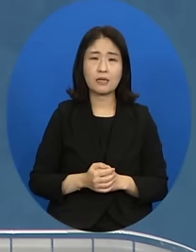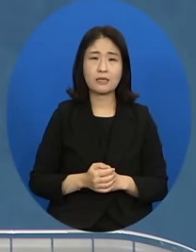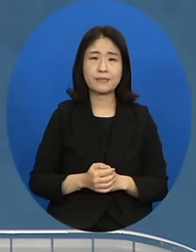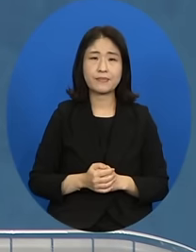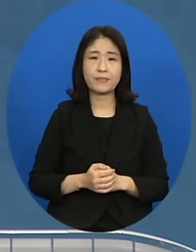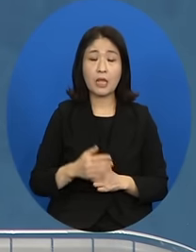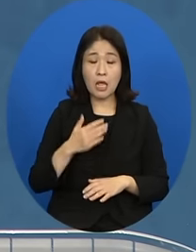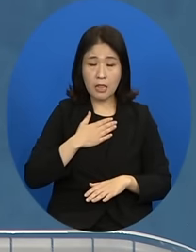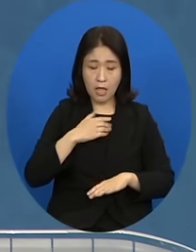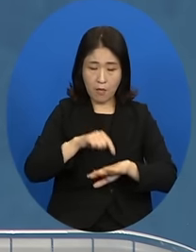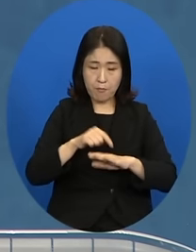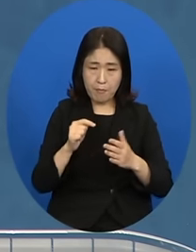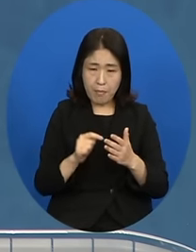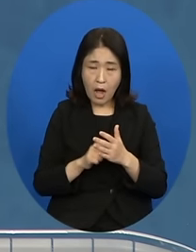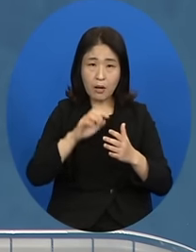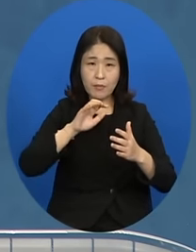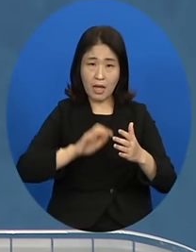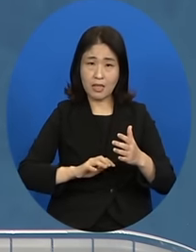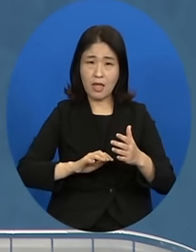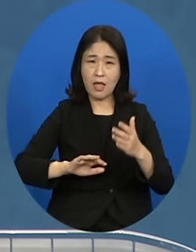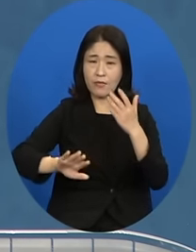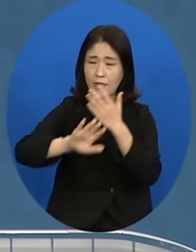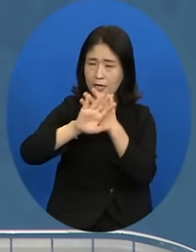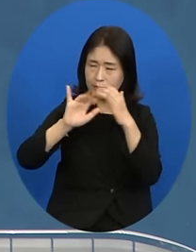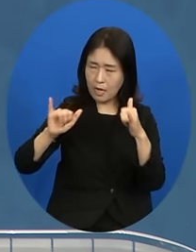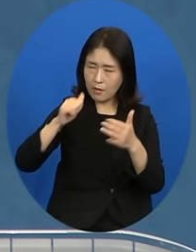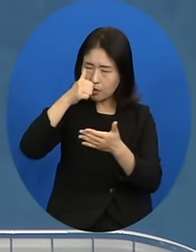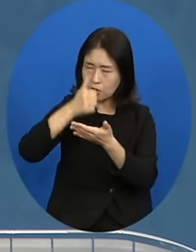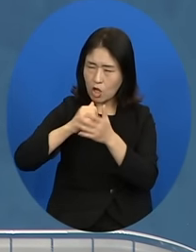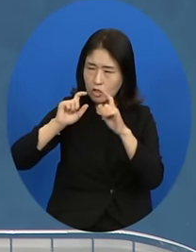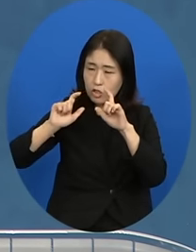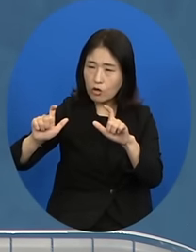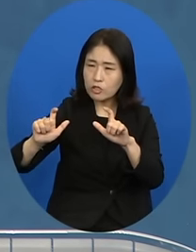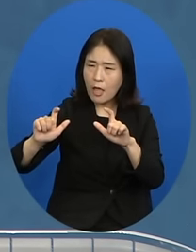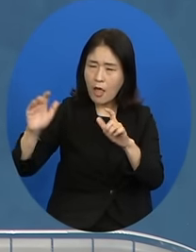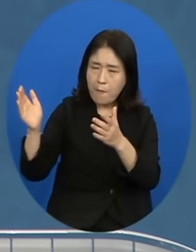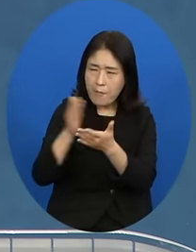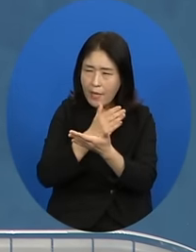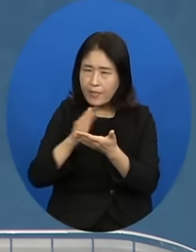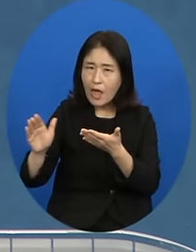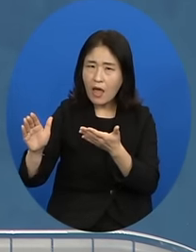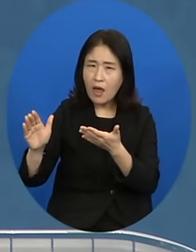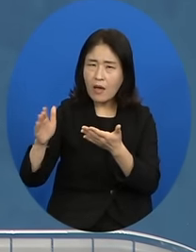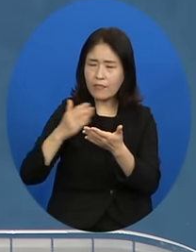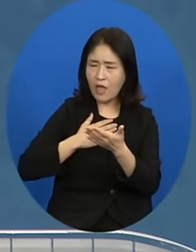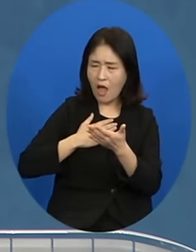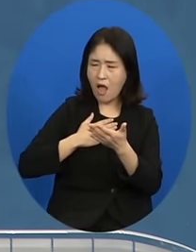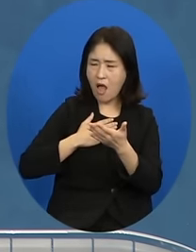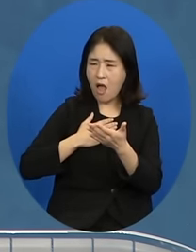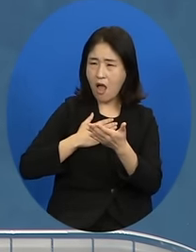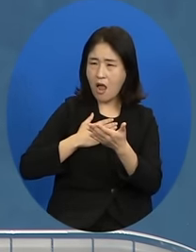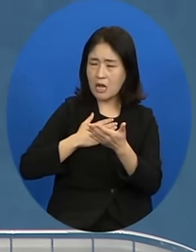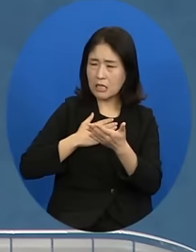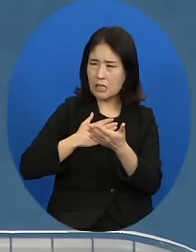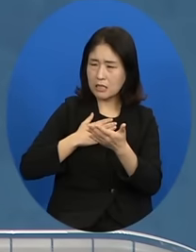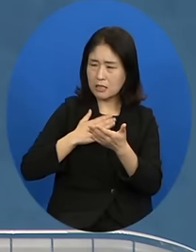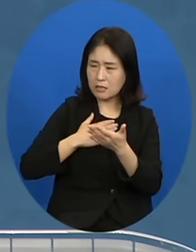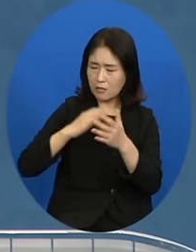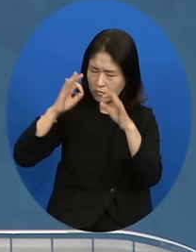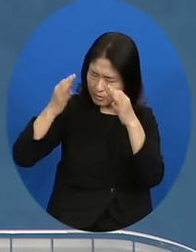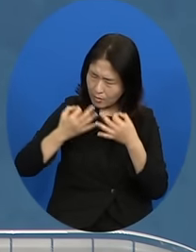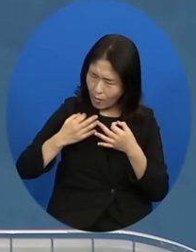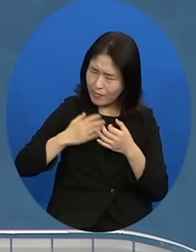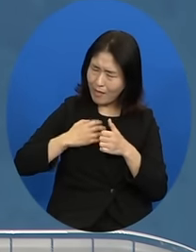내 마음에 다른 사람을 향한 정죄와 판단이 들어서면 저를 질책해 주세요. 그래서 제